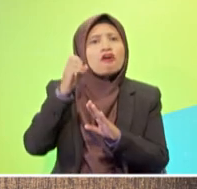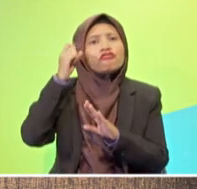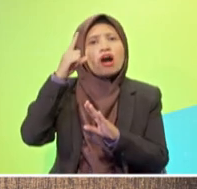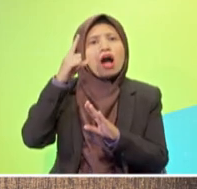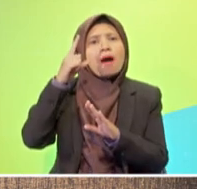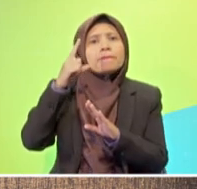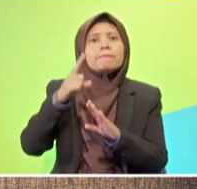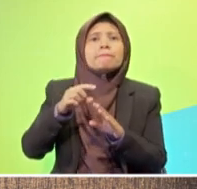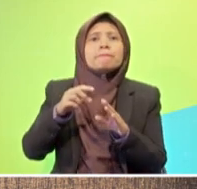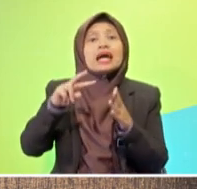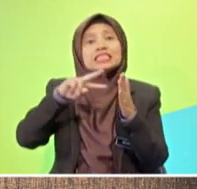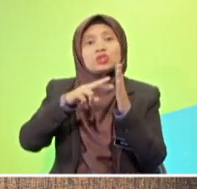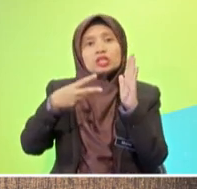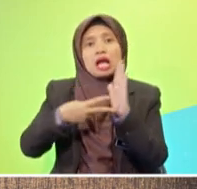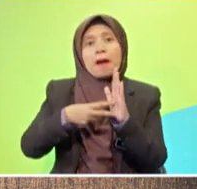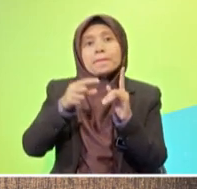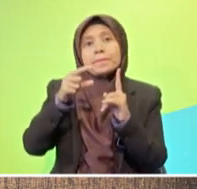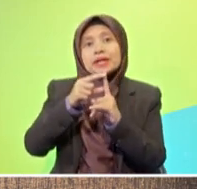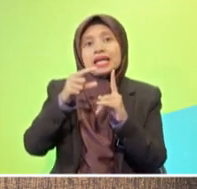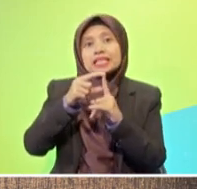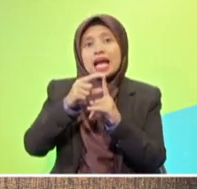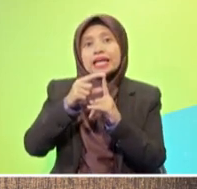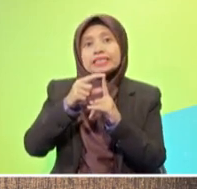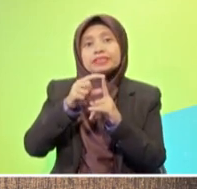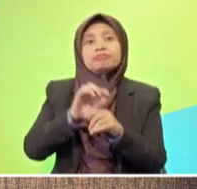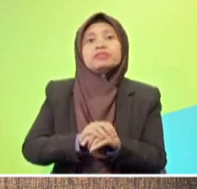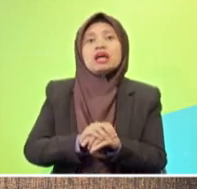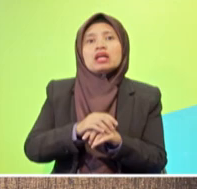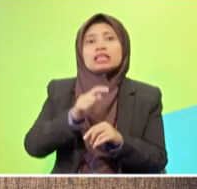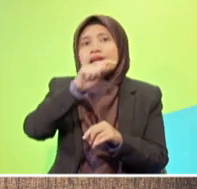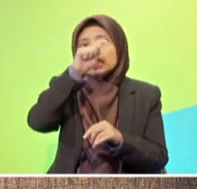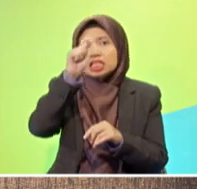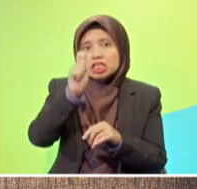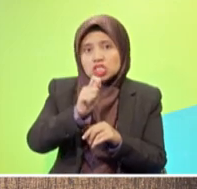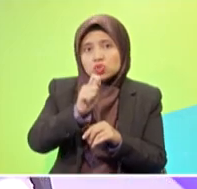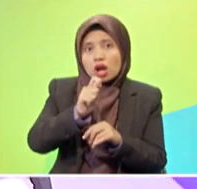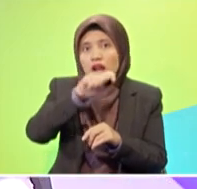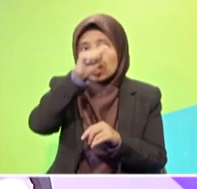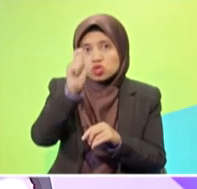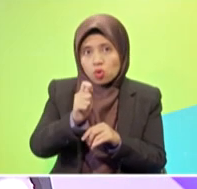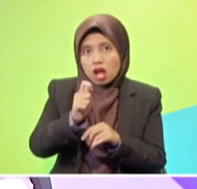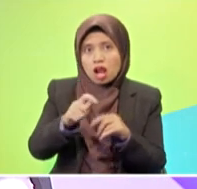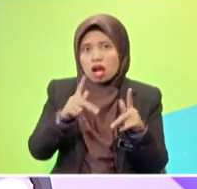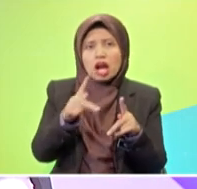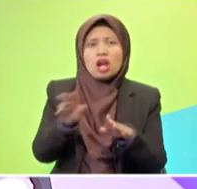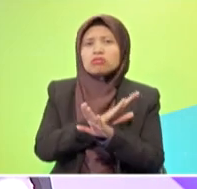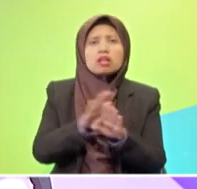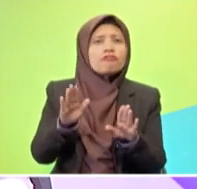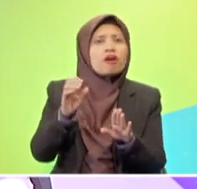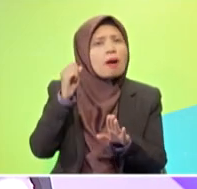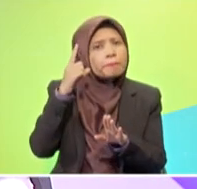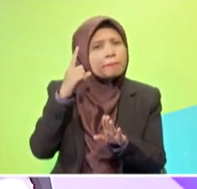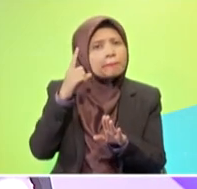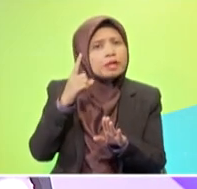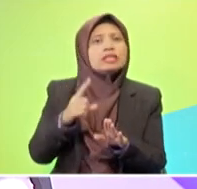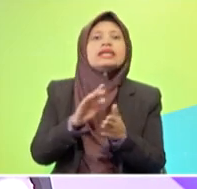tersebut Baiklah tanda soal ialah Christian Mark mereka kalau ada Aji yang kabur mereka